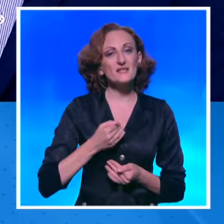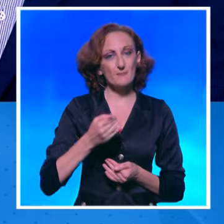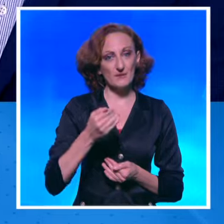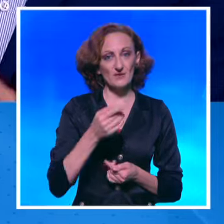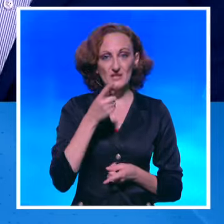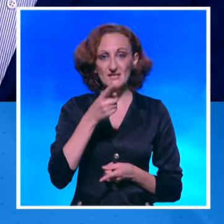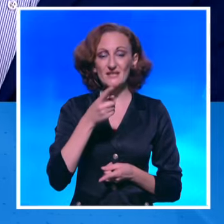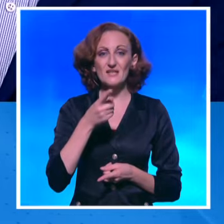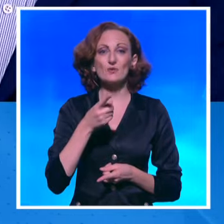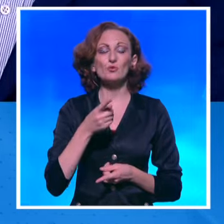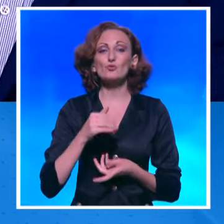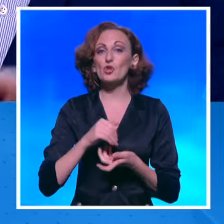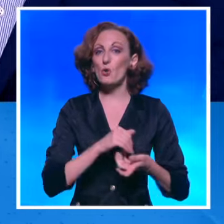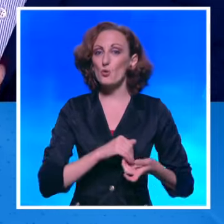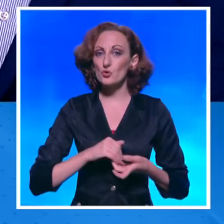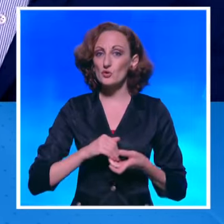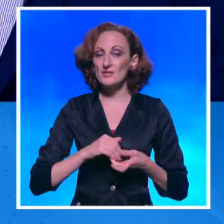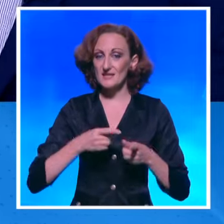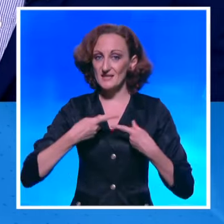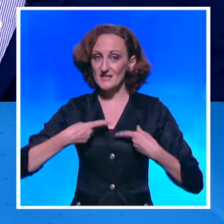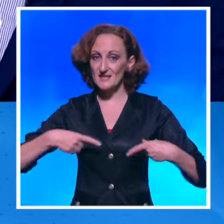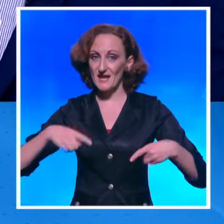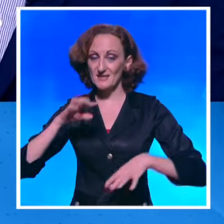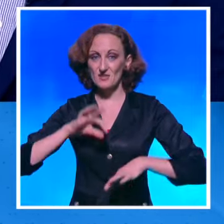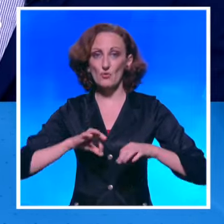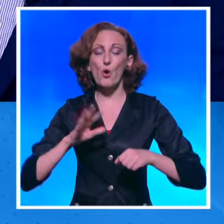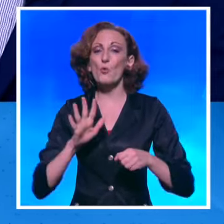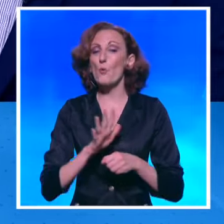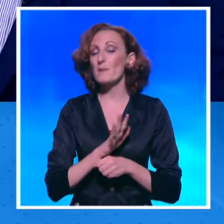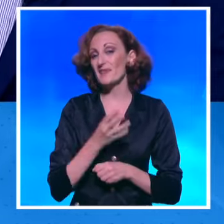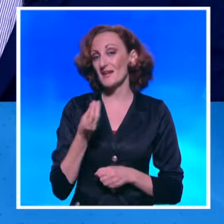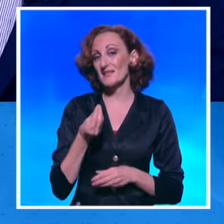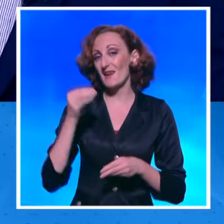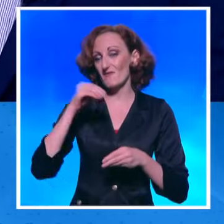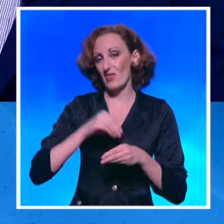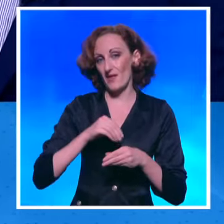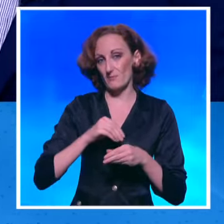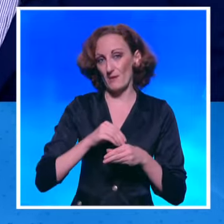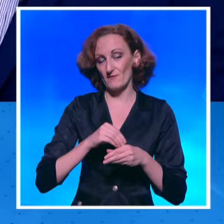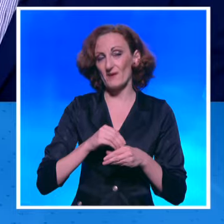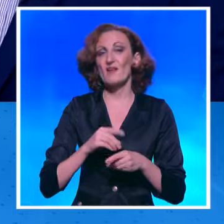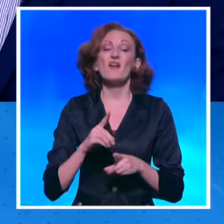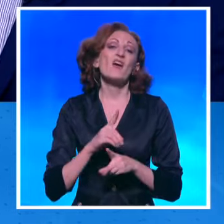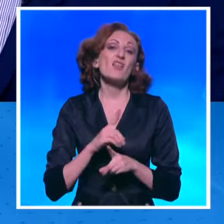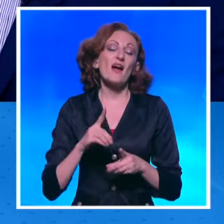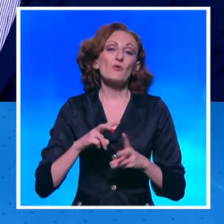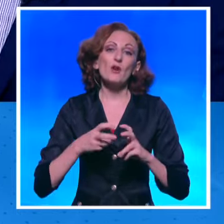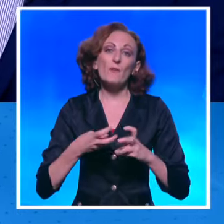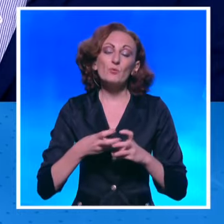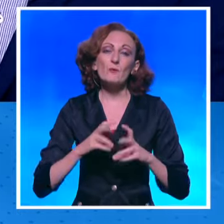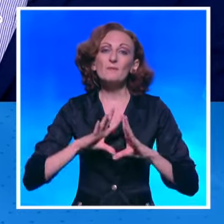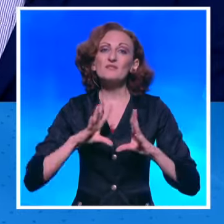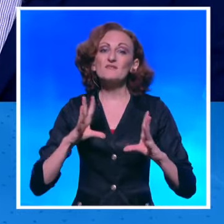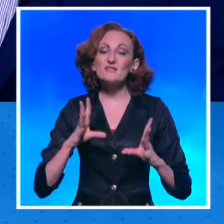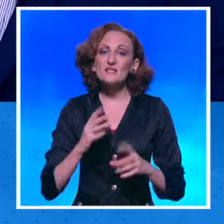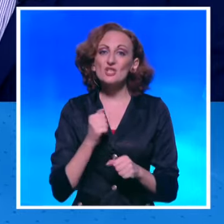да организират помещения за гласуване. Мисля, че около 15 лева е надбавката. Но най-сериозно неравенство е за това, че всички